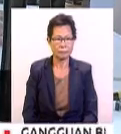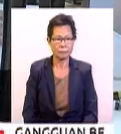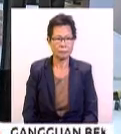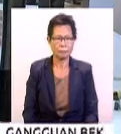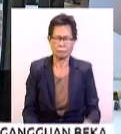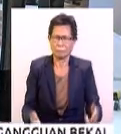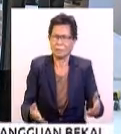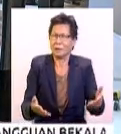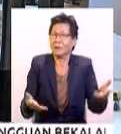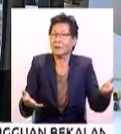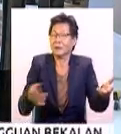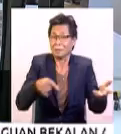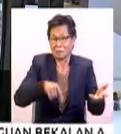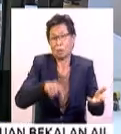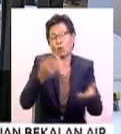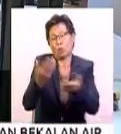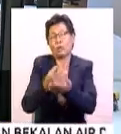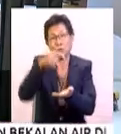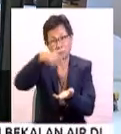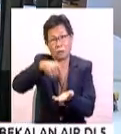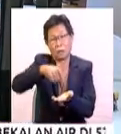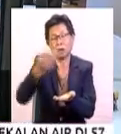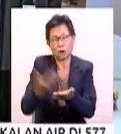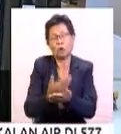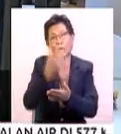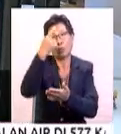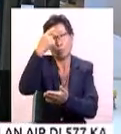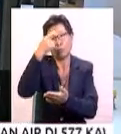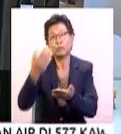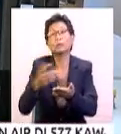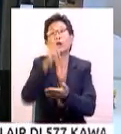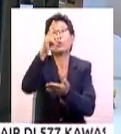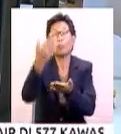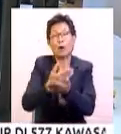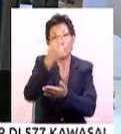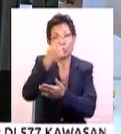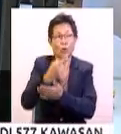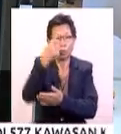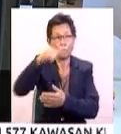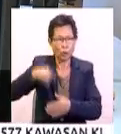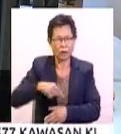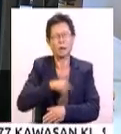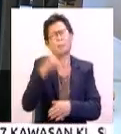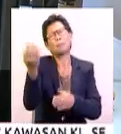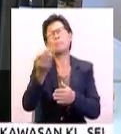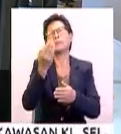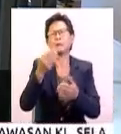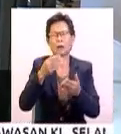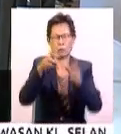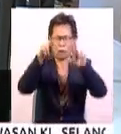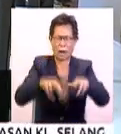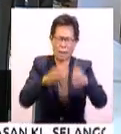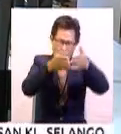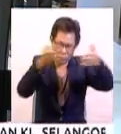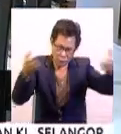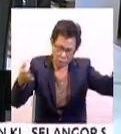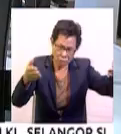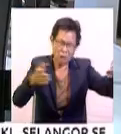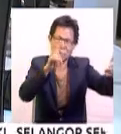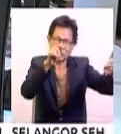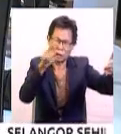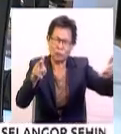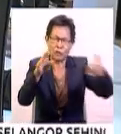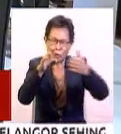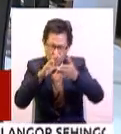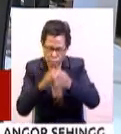Jadi benda ini merupakan satu yang baru untuk kita. Selama ini rakyat hanya membaca daripada majalah, melihat di dokumentari, di TV, apakah